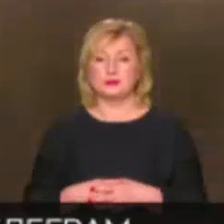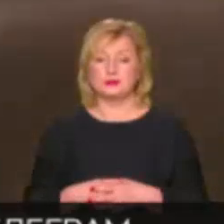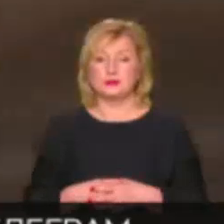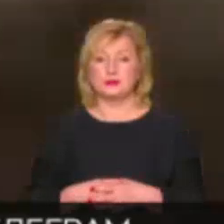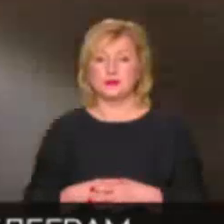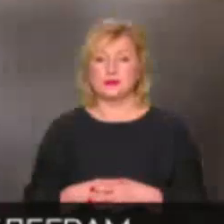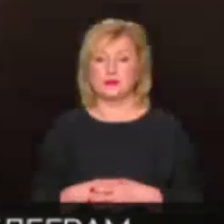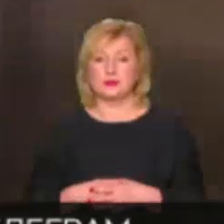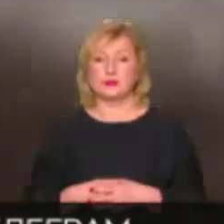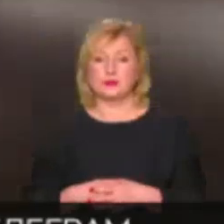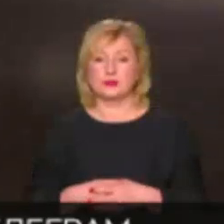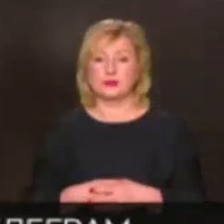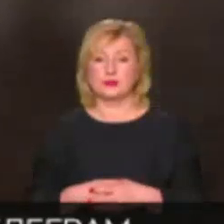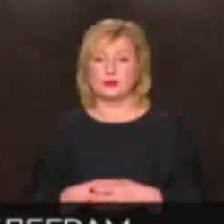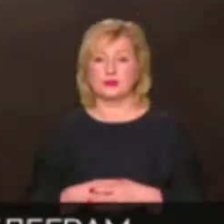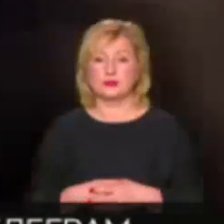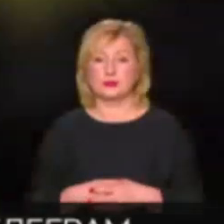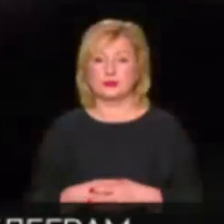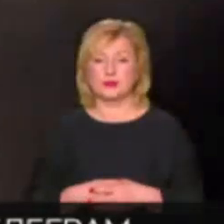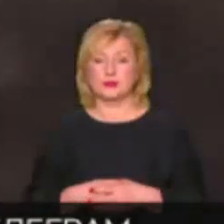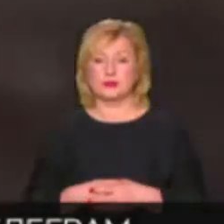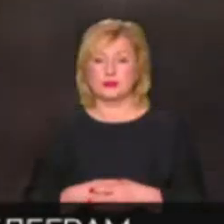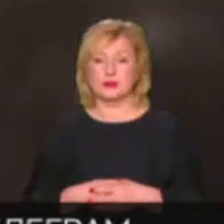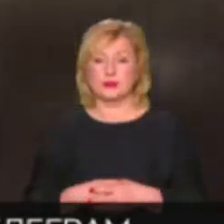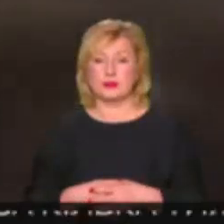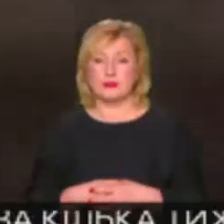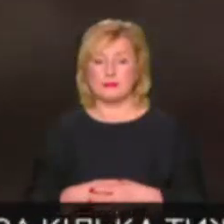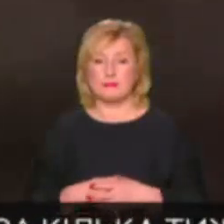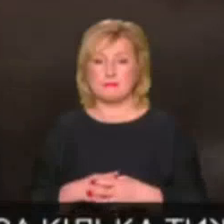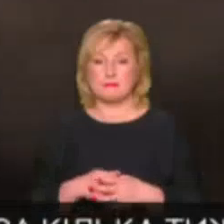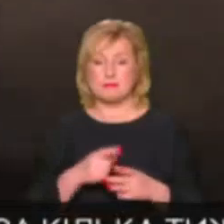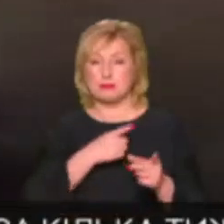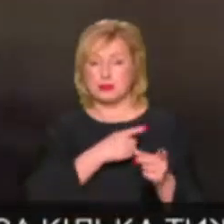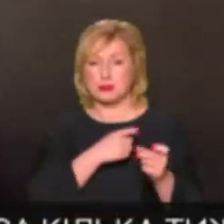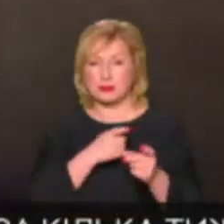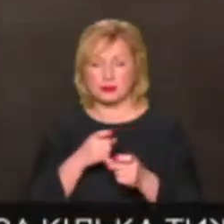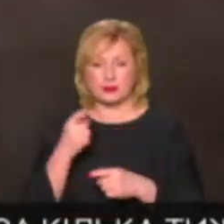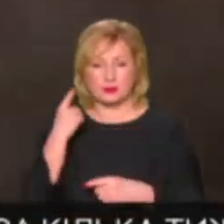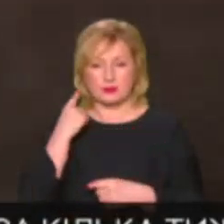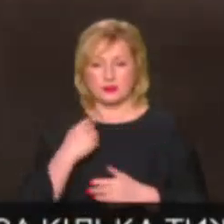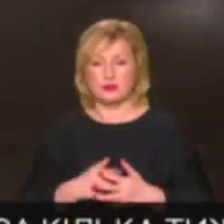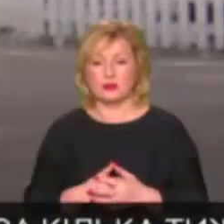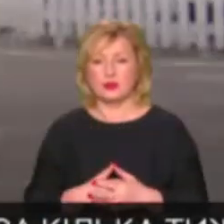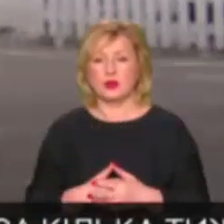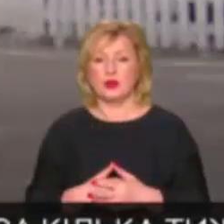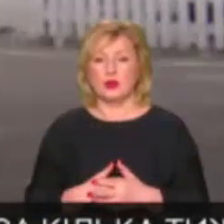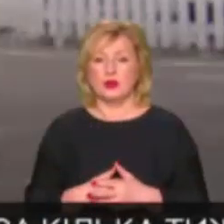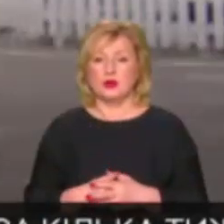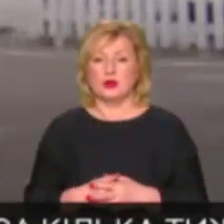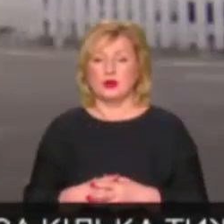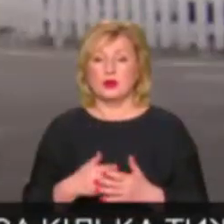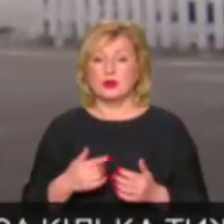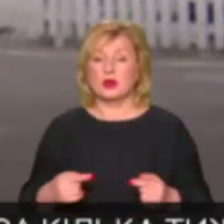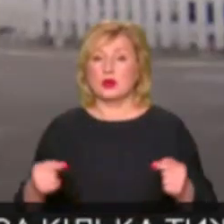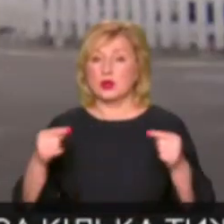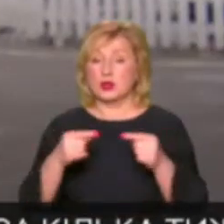намагались групами під прикриттям своєї арти. Та наші військові демонстрували їм українську гостинність.